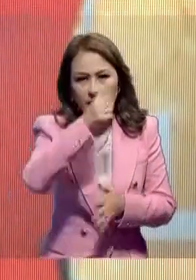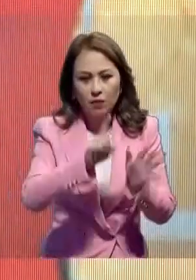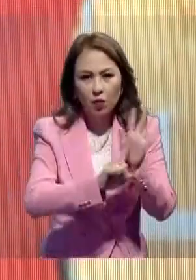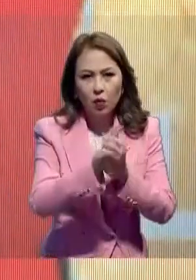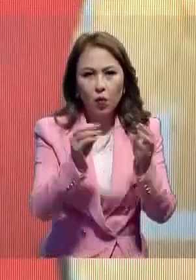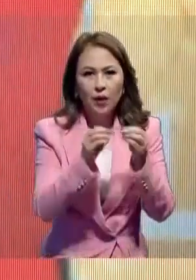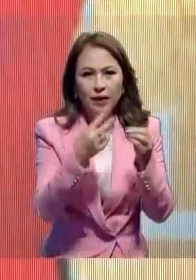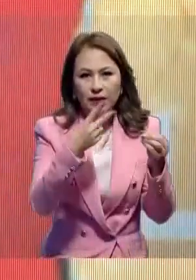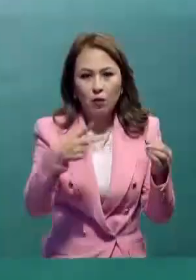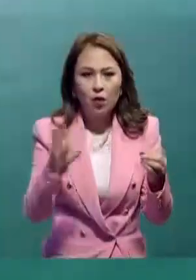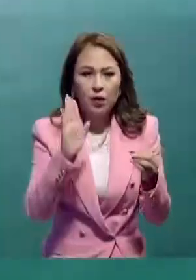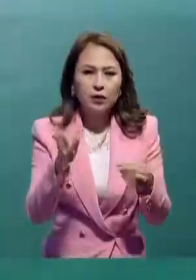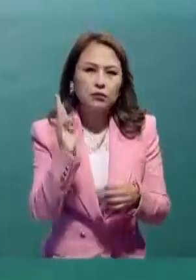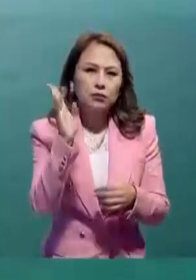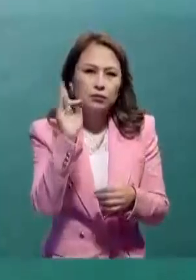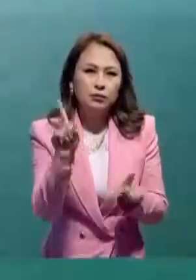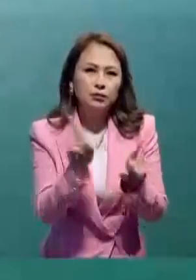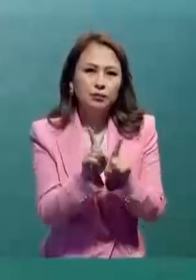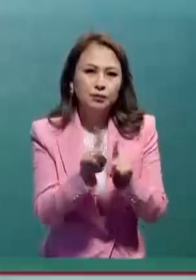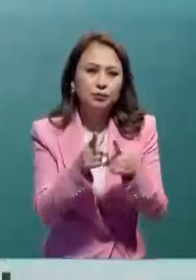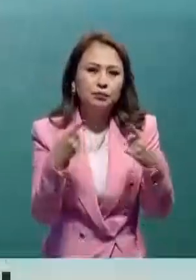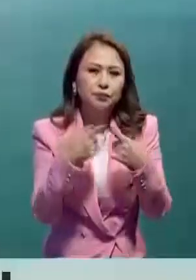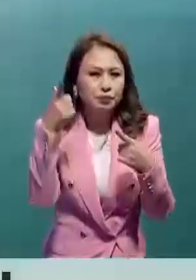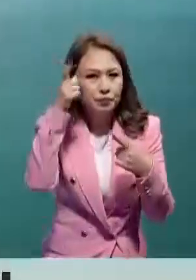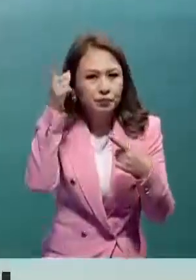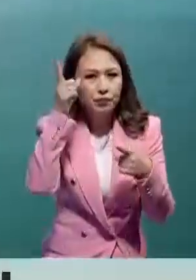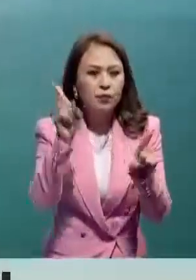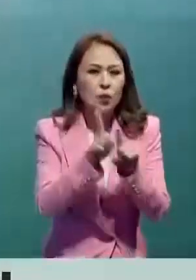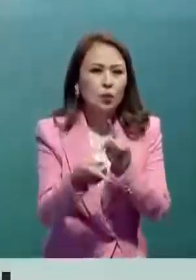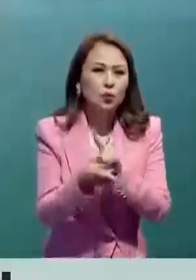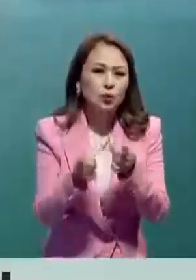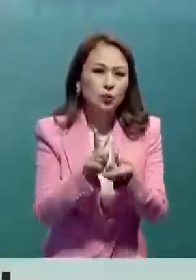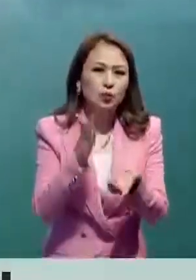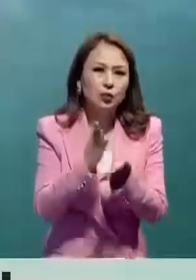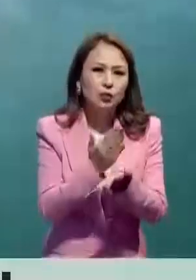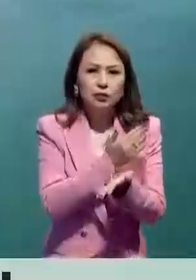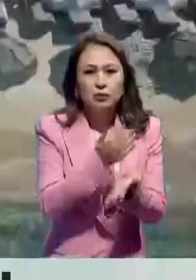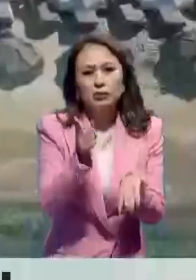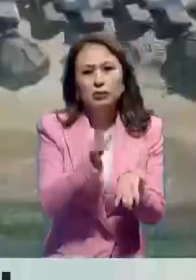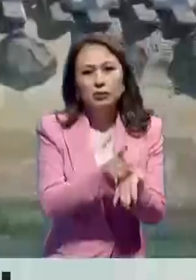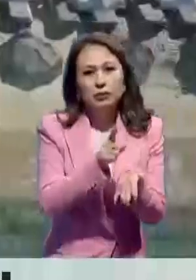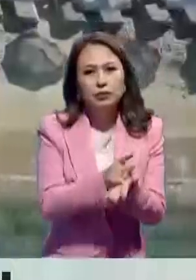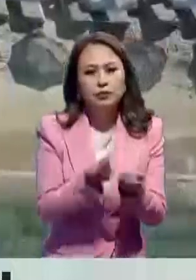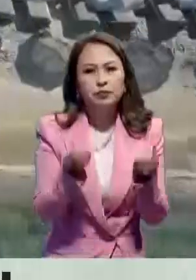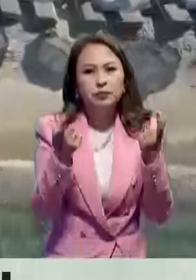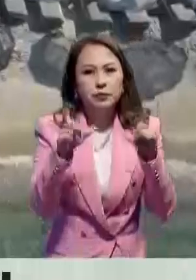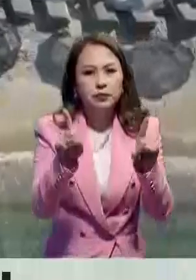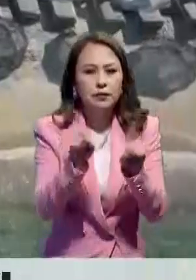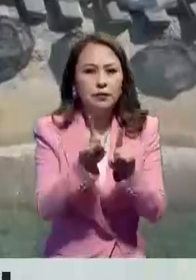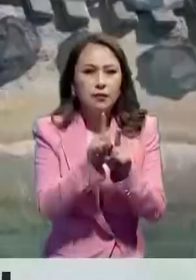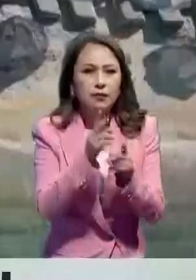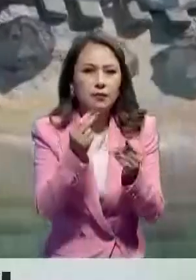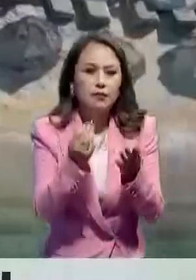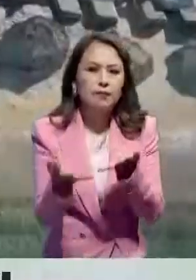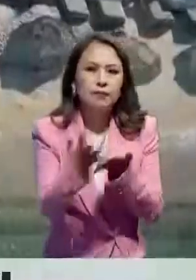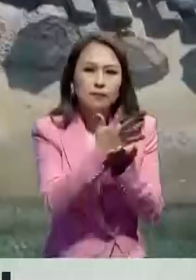бастап ол 10 евро болады. Пәтерлерін жалға беретін гректерді де өзгерістер күтуде. Олар үшін де салық өседі. Мұндағы мақсат жиналған